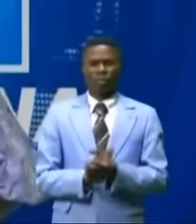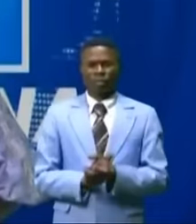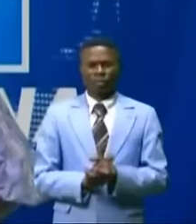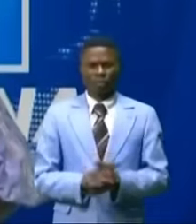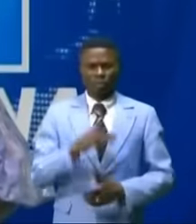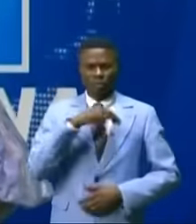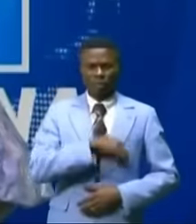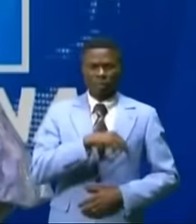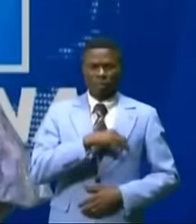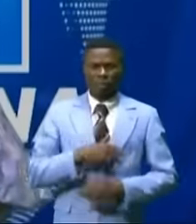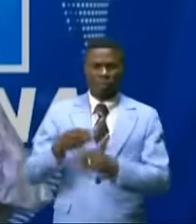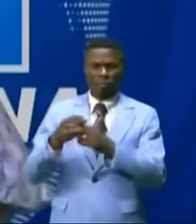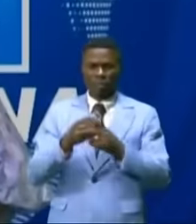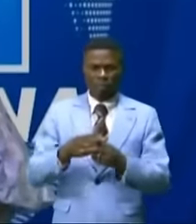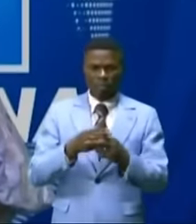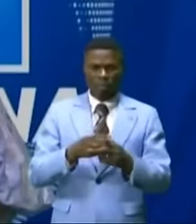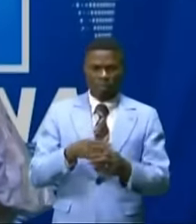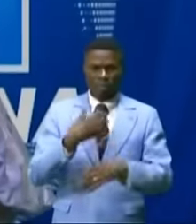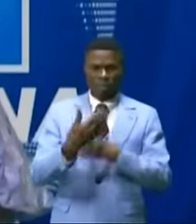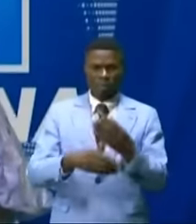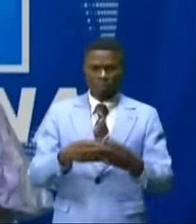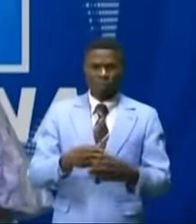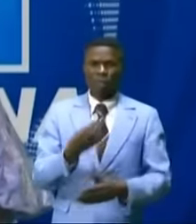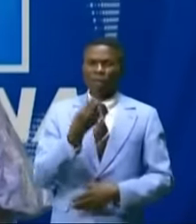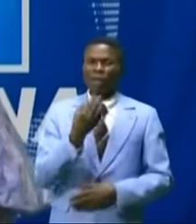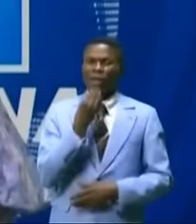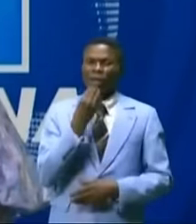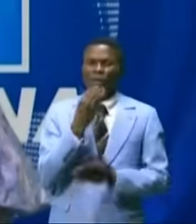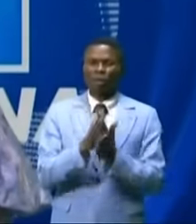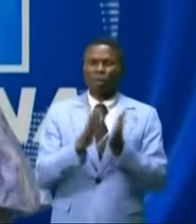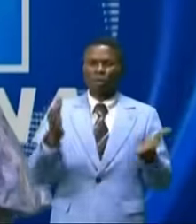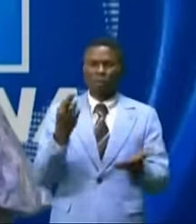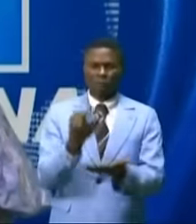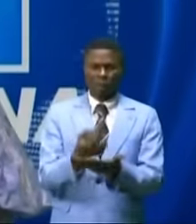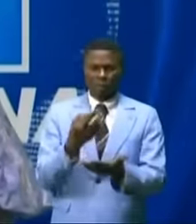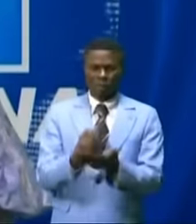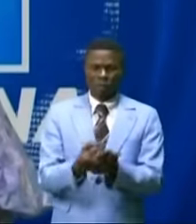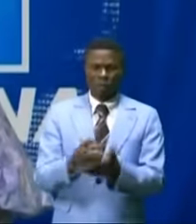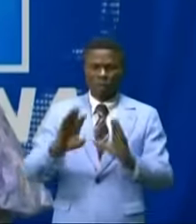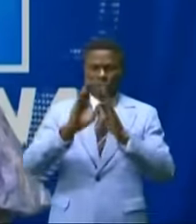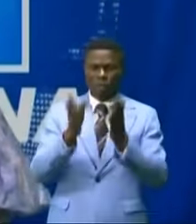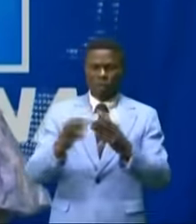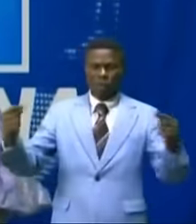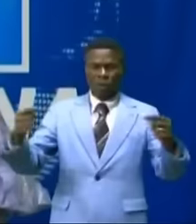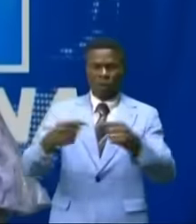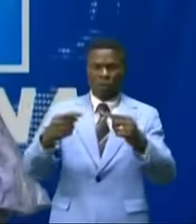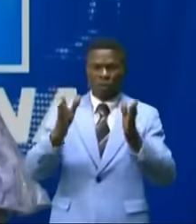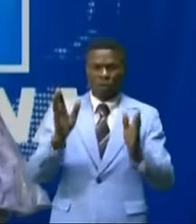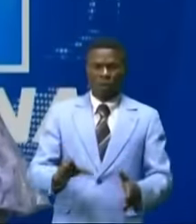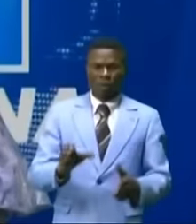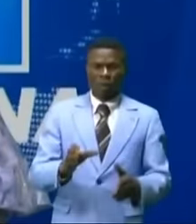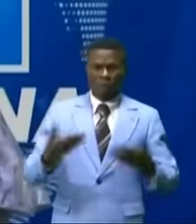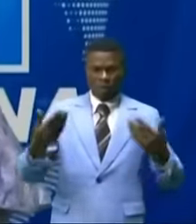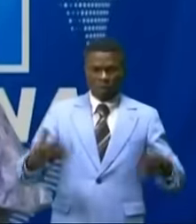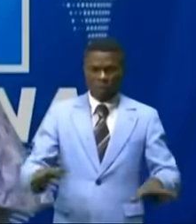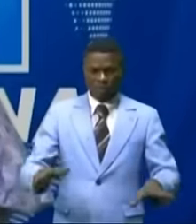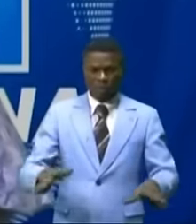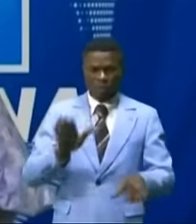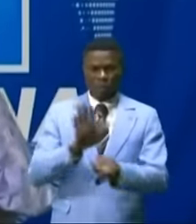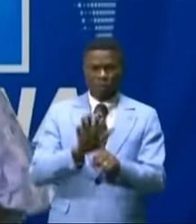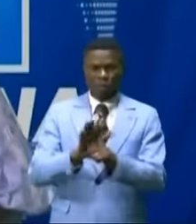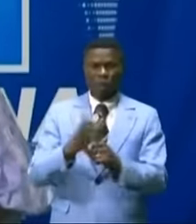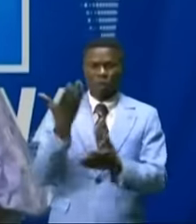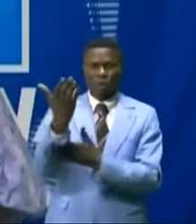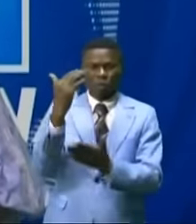La mission de contrôle effectuée par l'IGF à la Commission nationale de la concurrence CONAC terminée. Plusieurs